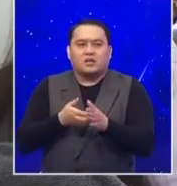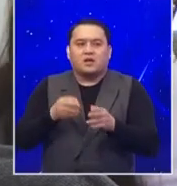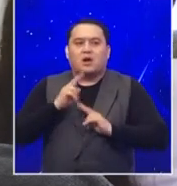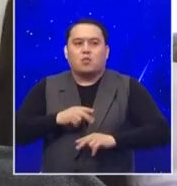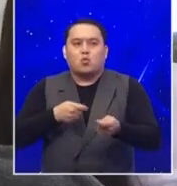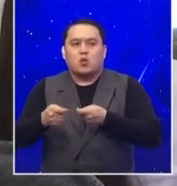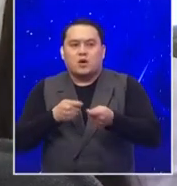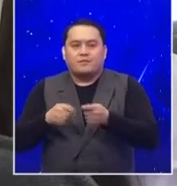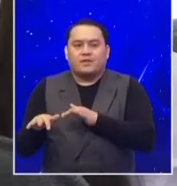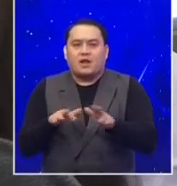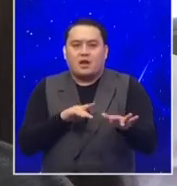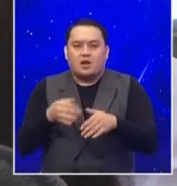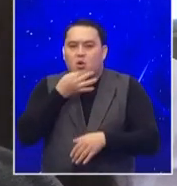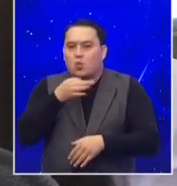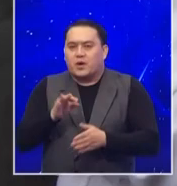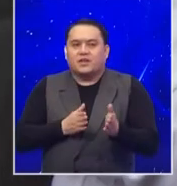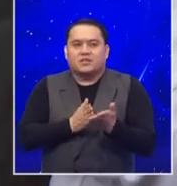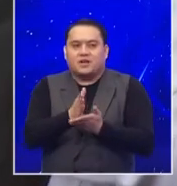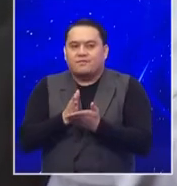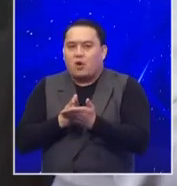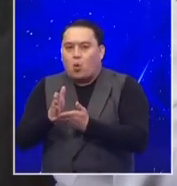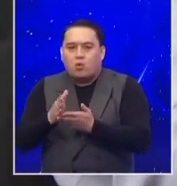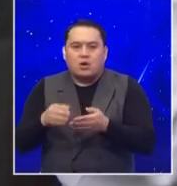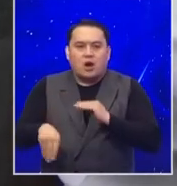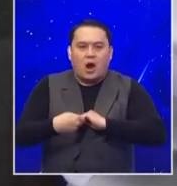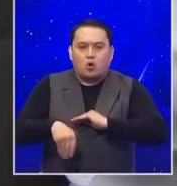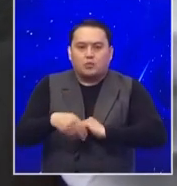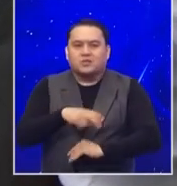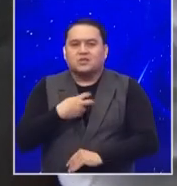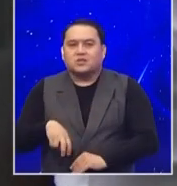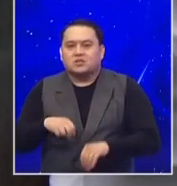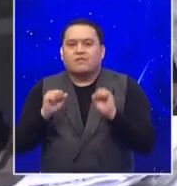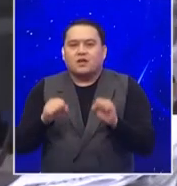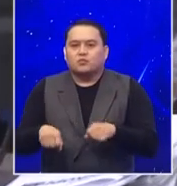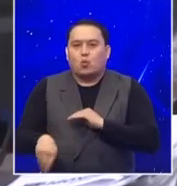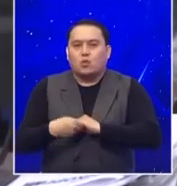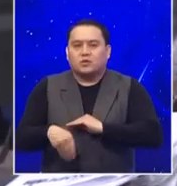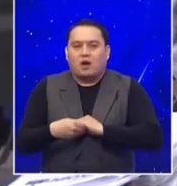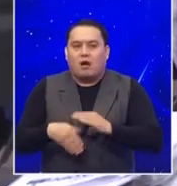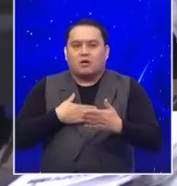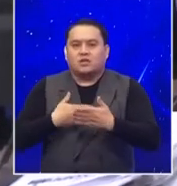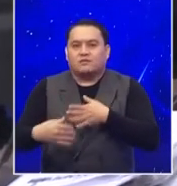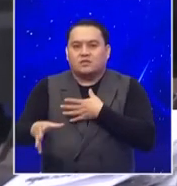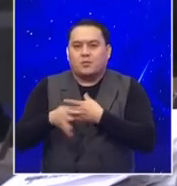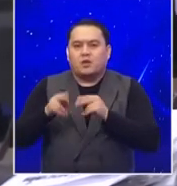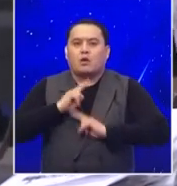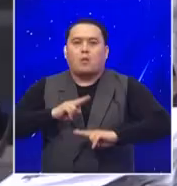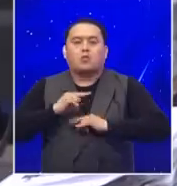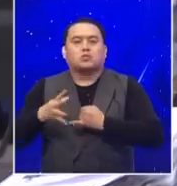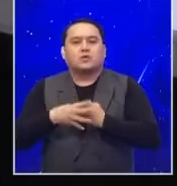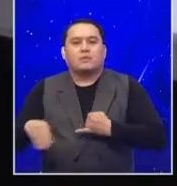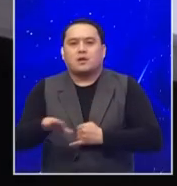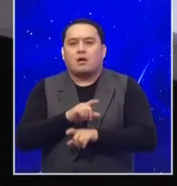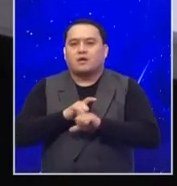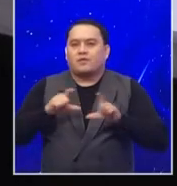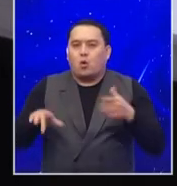в урегулировании деятельности любых структур несут определенные коррупционные риски. Для их исключения ведется активная совместная работа отдела земельных